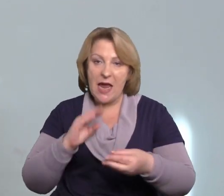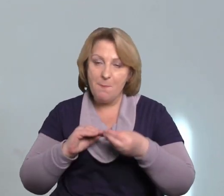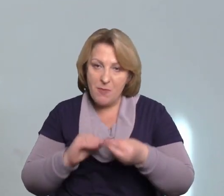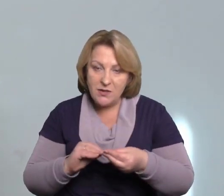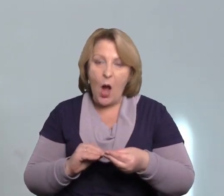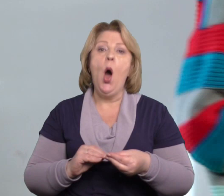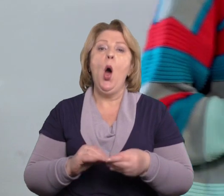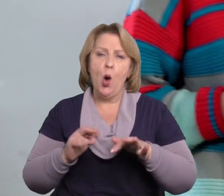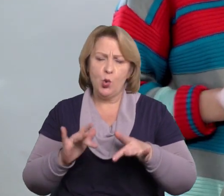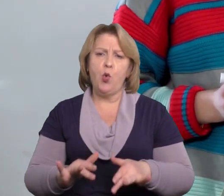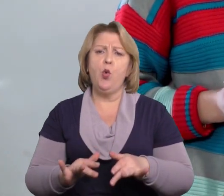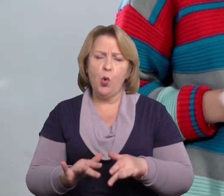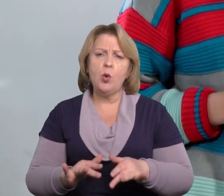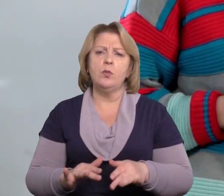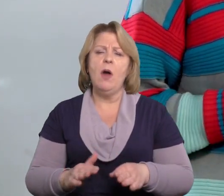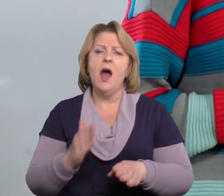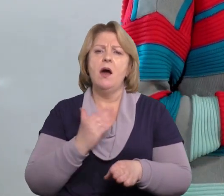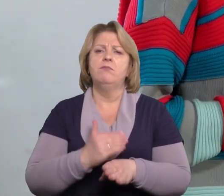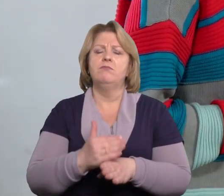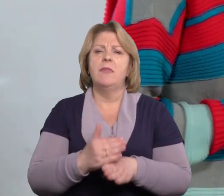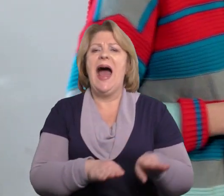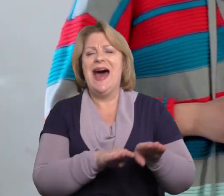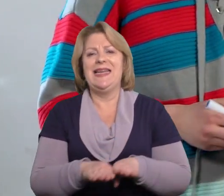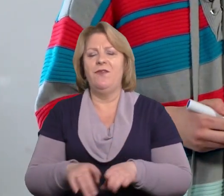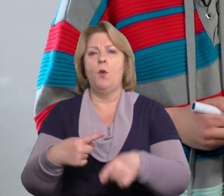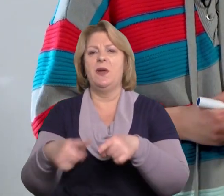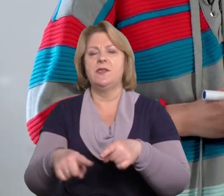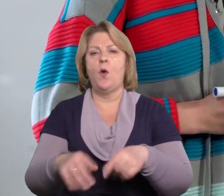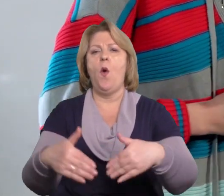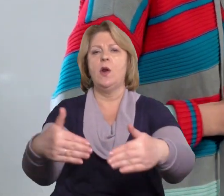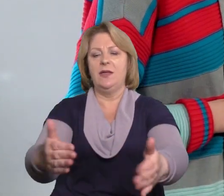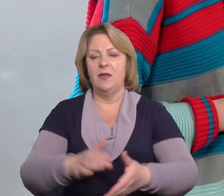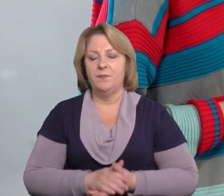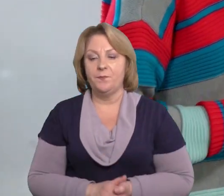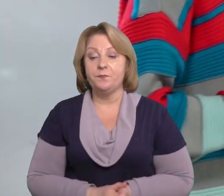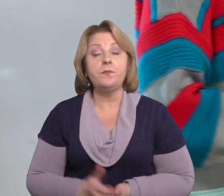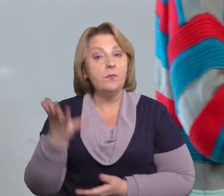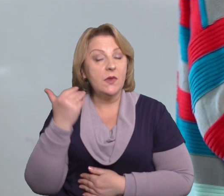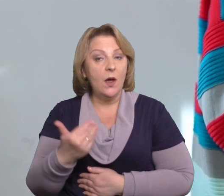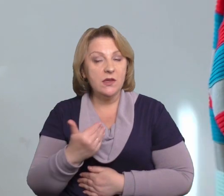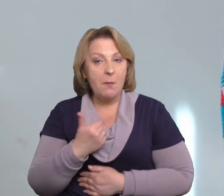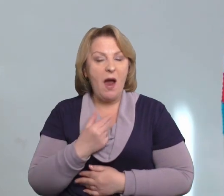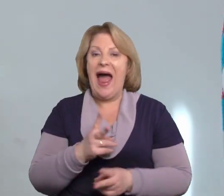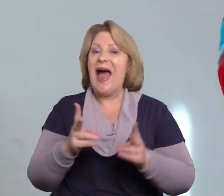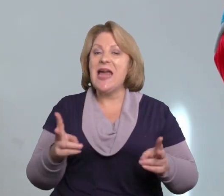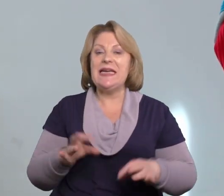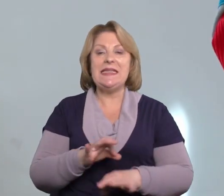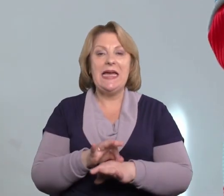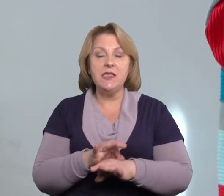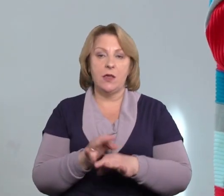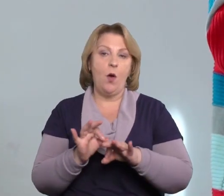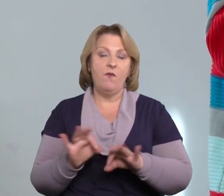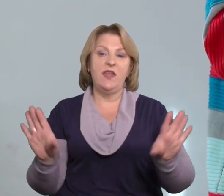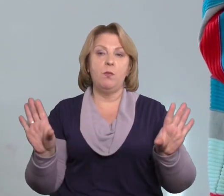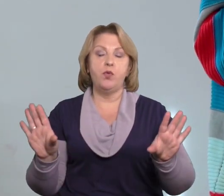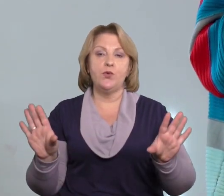рівноприскорений із прискоренням А. Ми знаємо, що коли ми якесь тіло